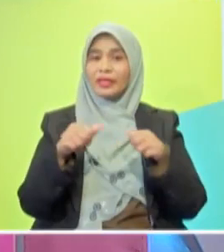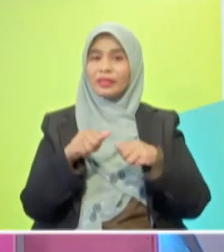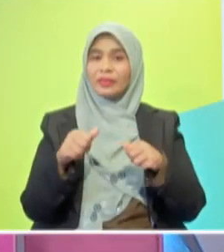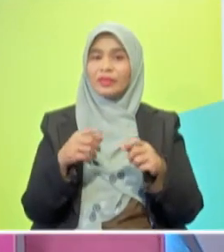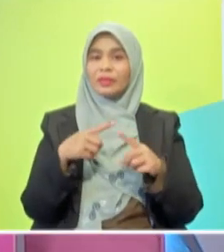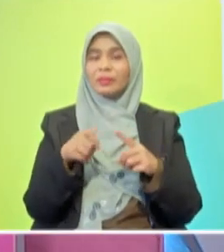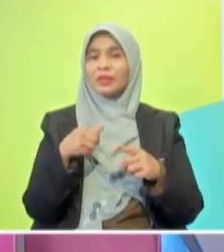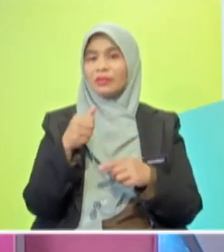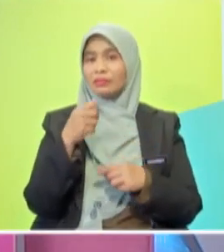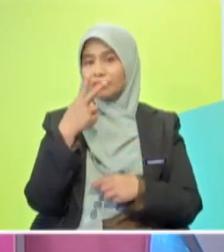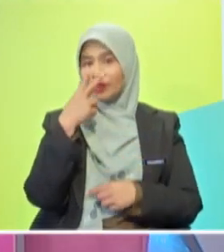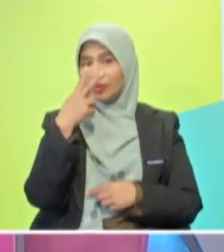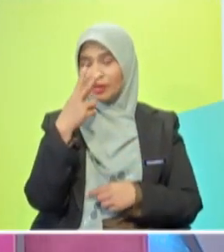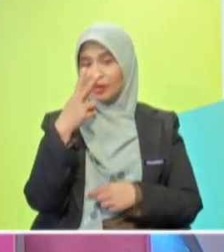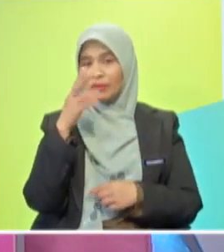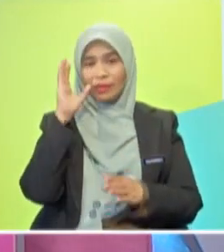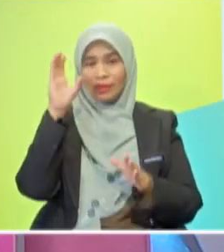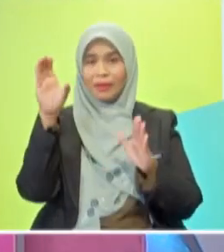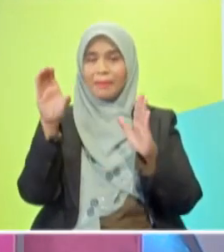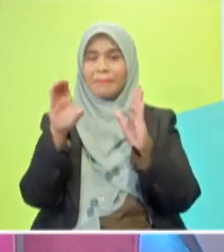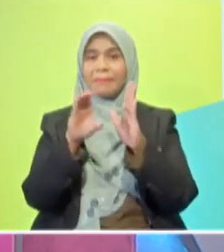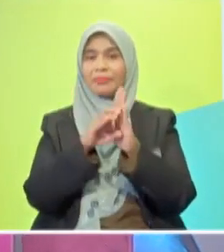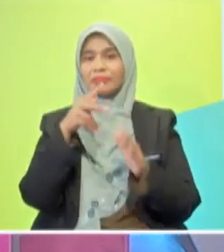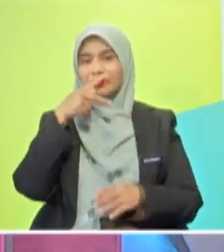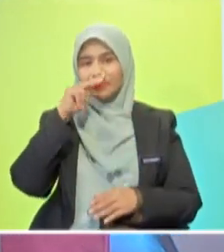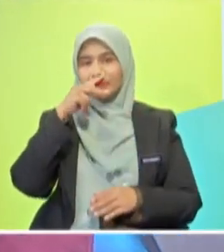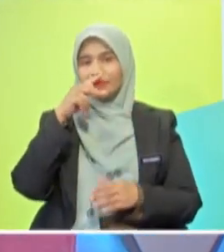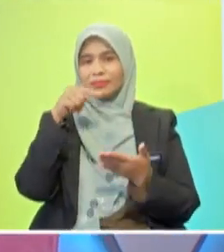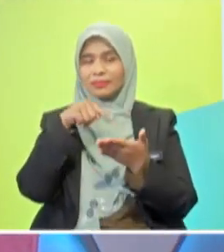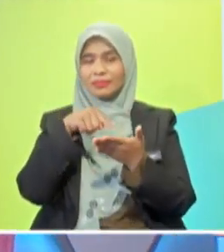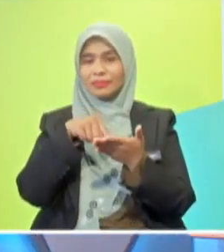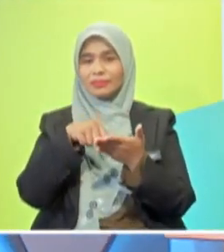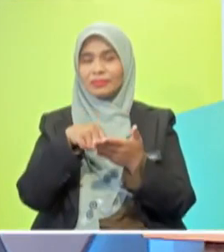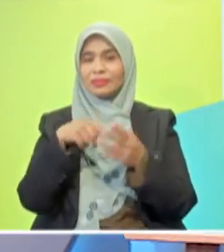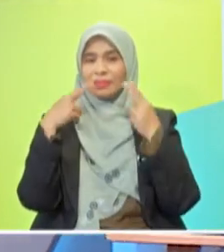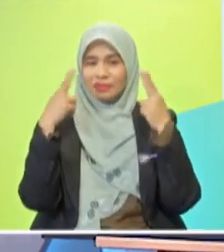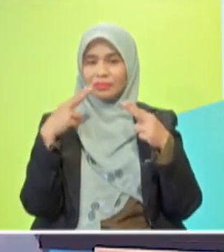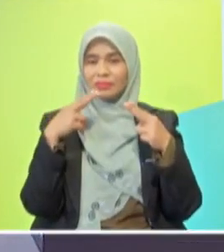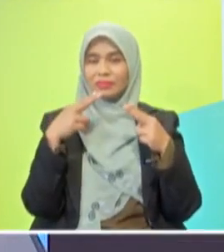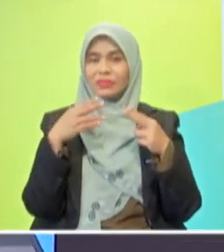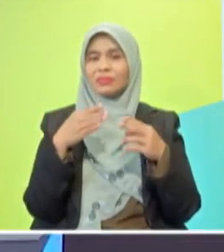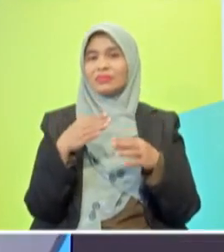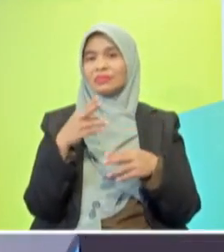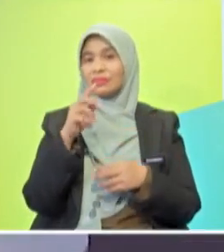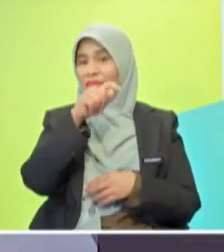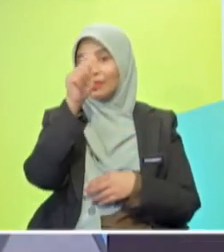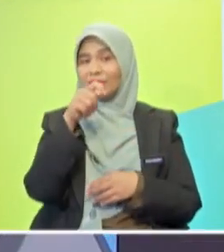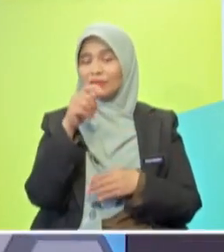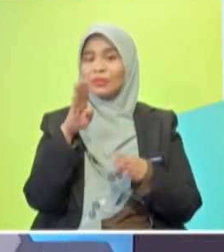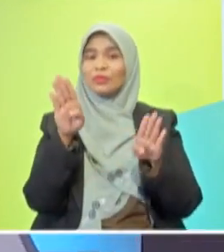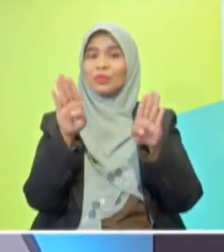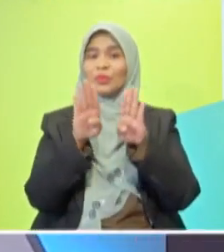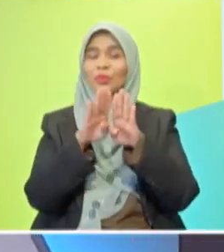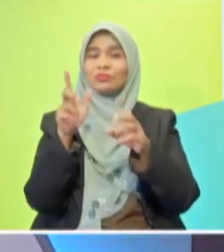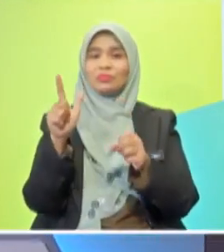awak tengok apa ni? Gambar kartun ni, Ustazah nak tanya, dia menutup aurat dengan sempurna ke tak ni? Sebab